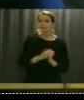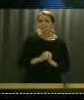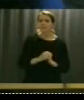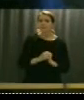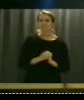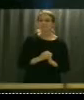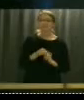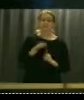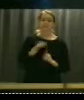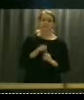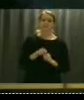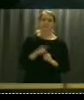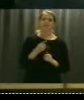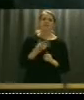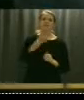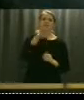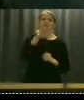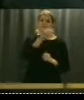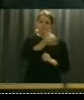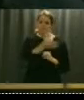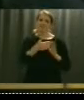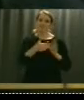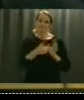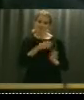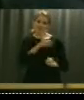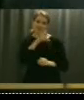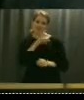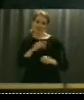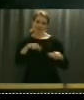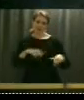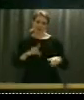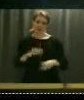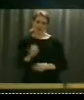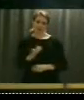Och det är alltså den frågan jag ställer till Anna här och nu.